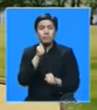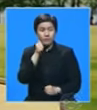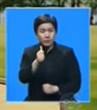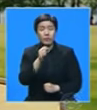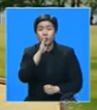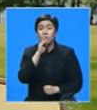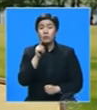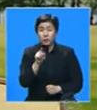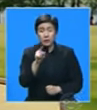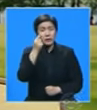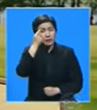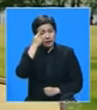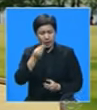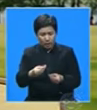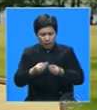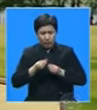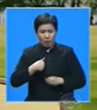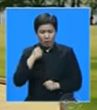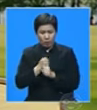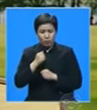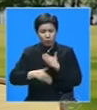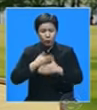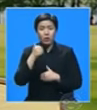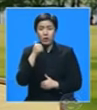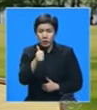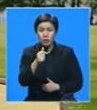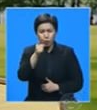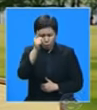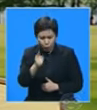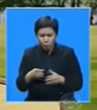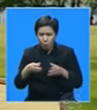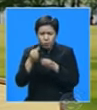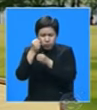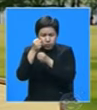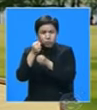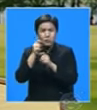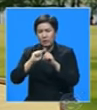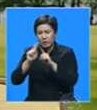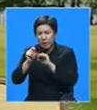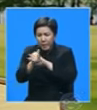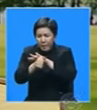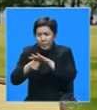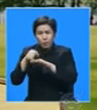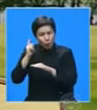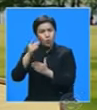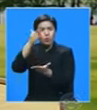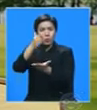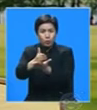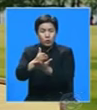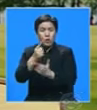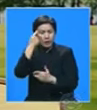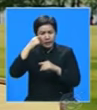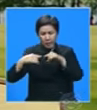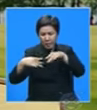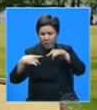ท่านคิดว่าอยากให้เราดำเนินการต่อไปได้ด้วยดีท่านก็ต้องหยุดการเคลื่อนไหวในลักษณะที่เป็นการต่อต้านหรือเป็นการแสดงความเห็นในลักษ